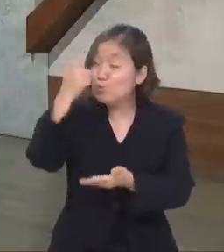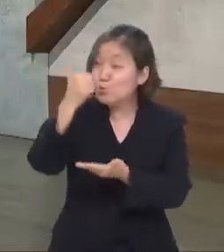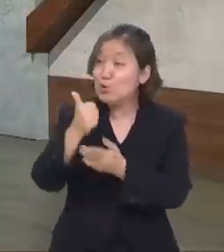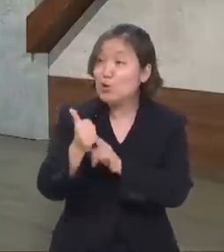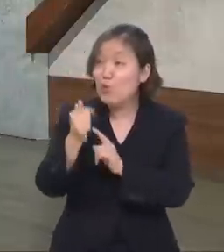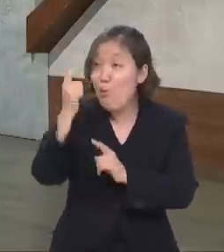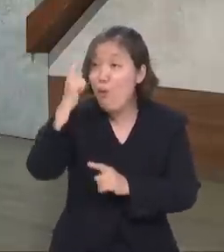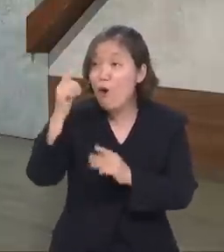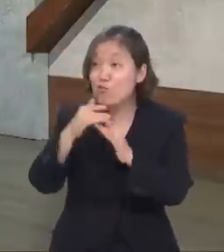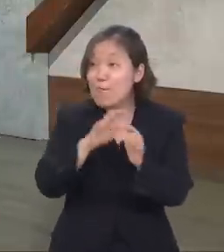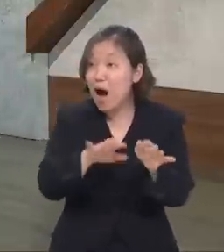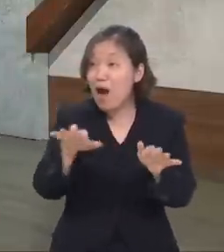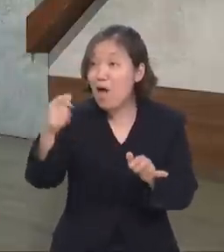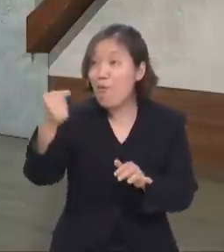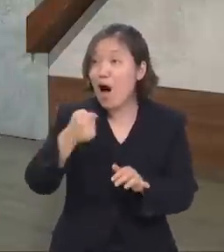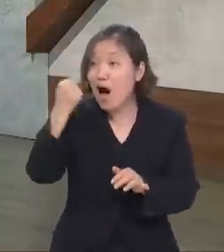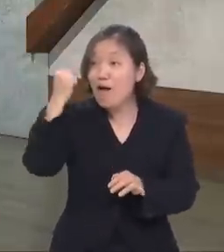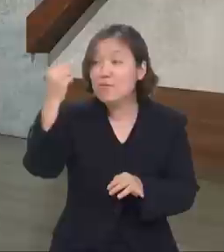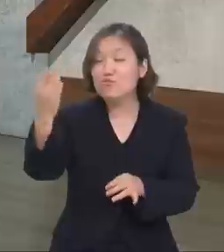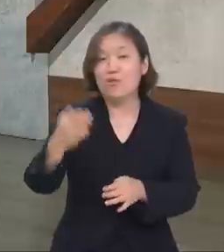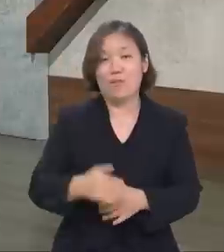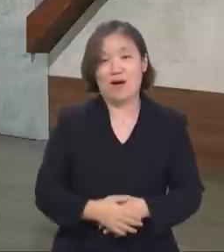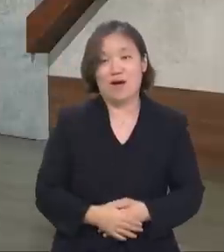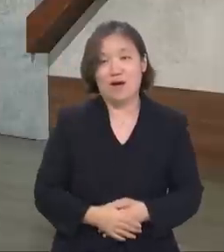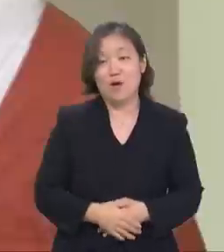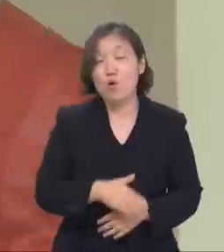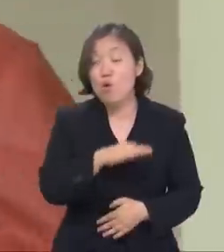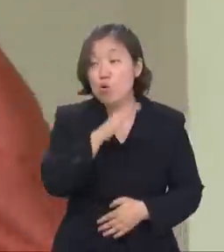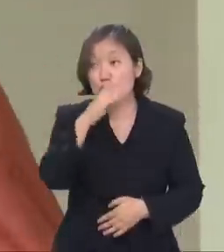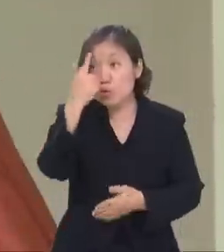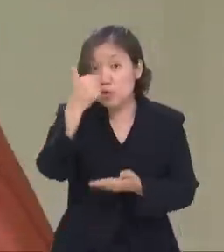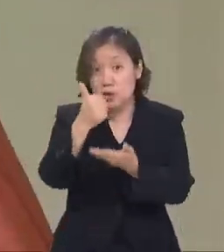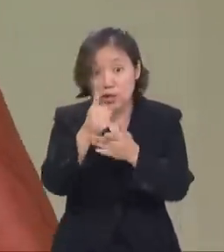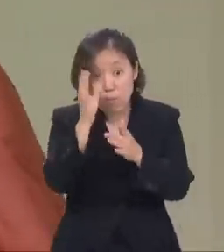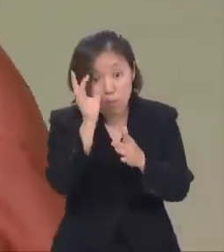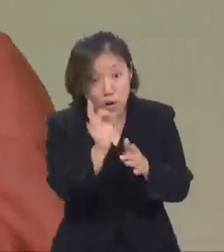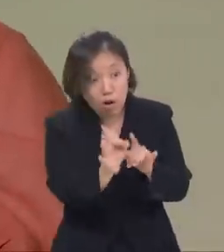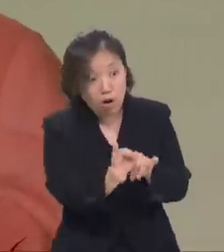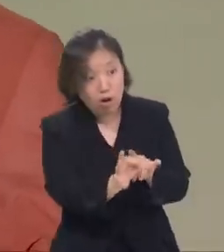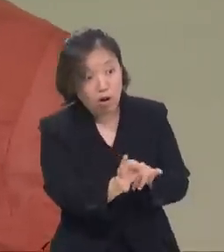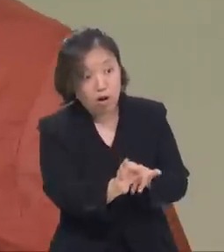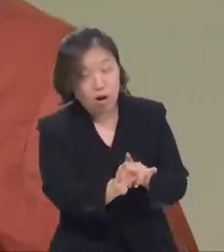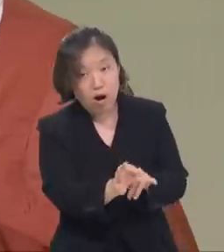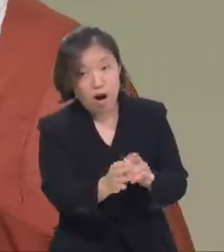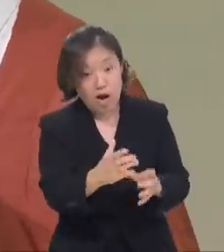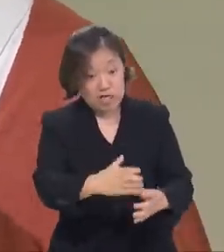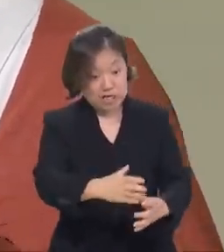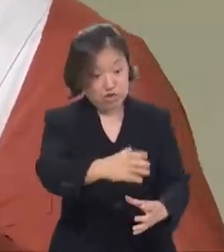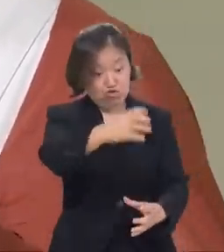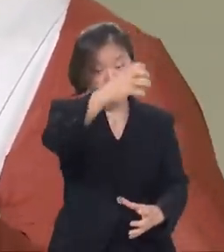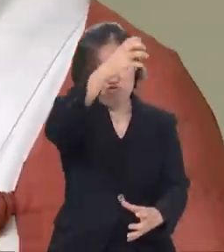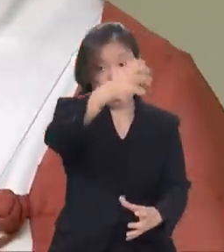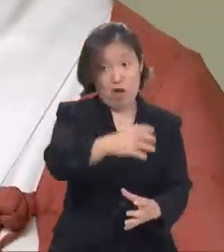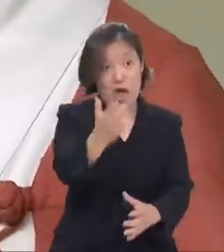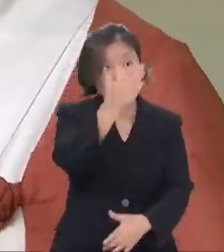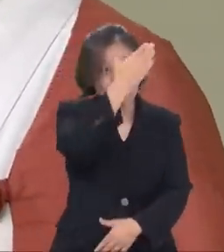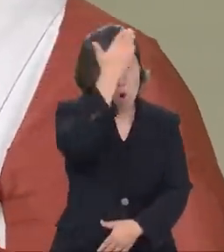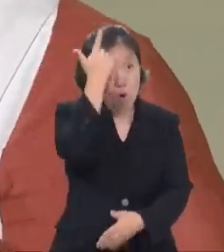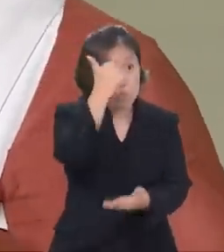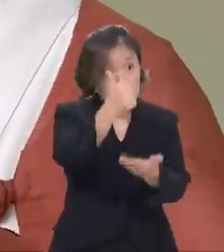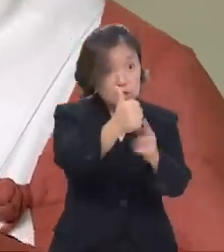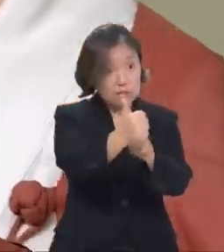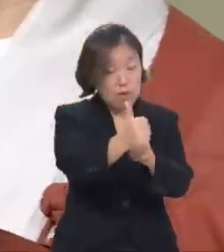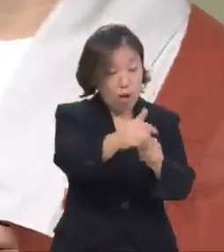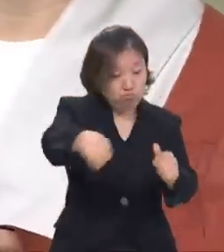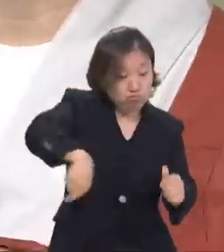스님 스님 어쩐 일로 이렇게 마을까지 내려오셨습니까 노스님들 이렇게 보니까 마을에 그 기둥에